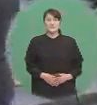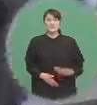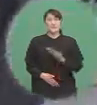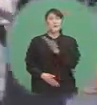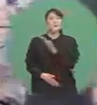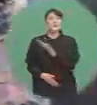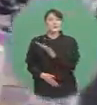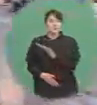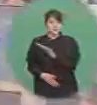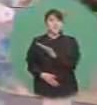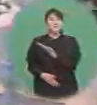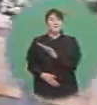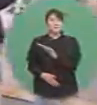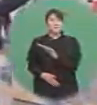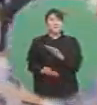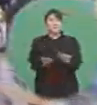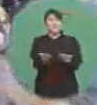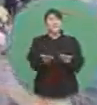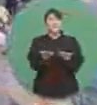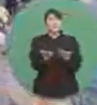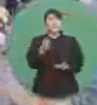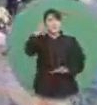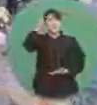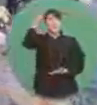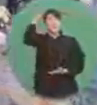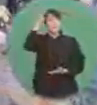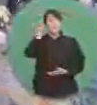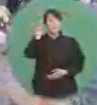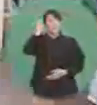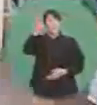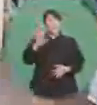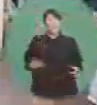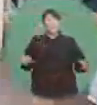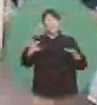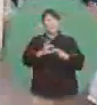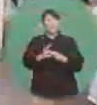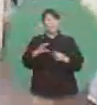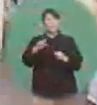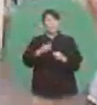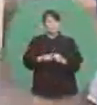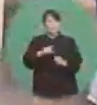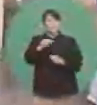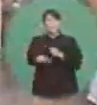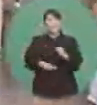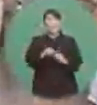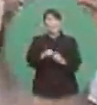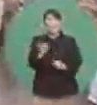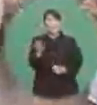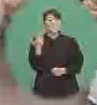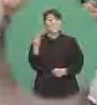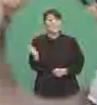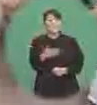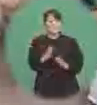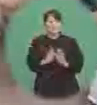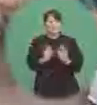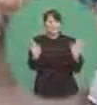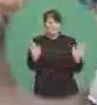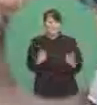復興の灯火プロジェクトは、震災の記憶を未来につなげようと5年前から開かれ